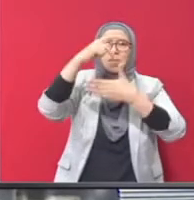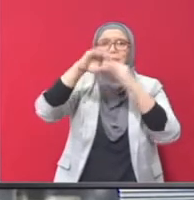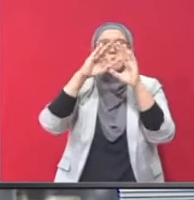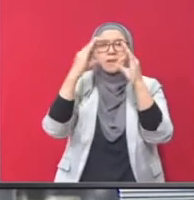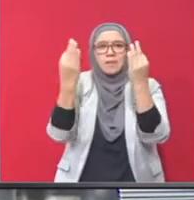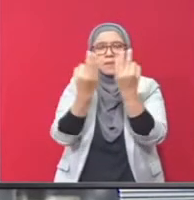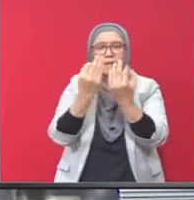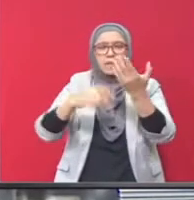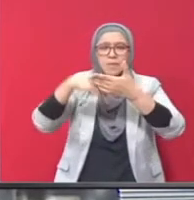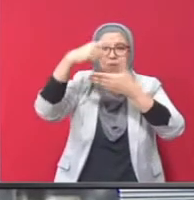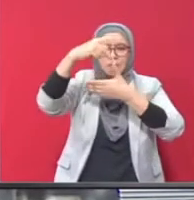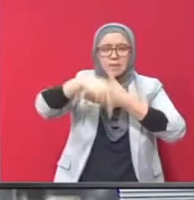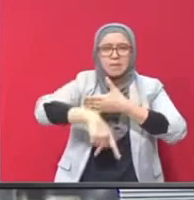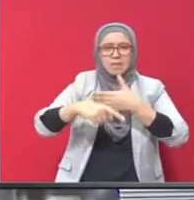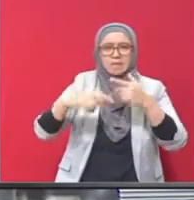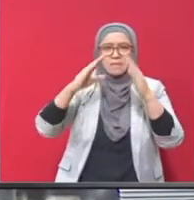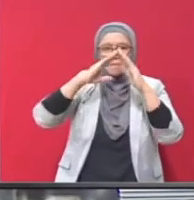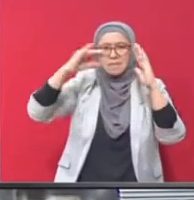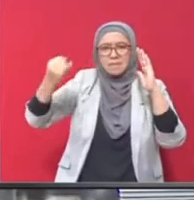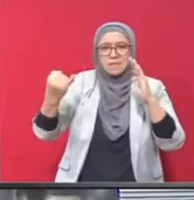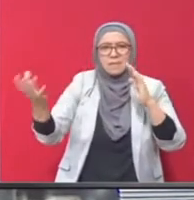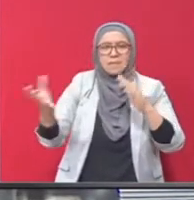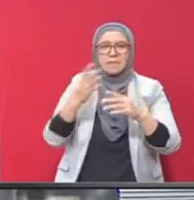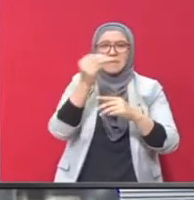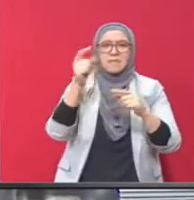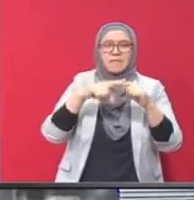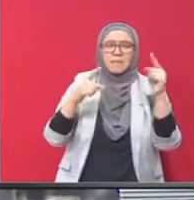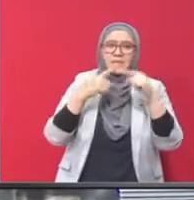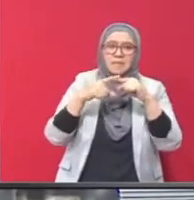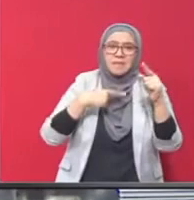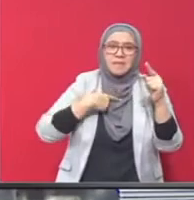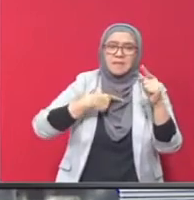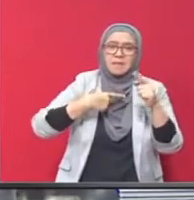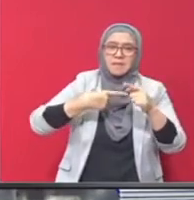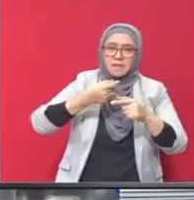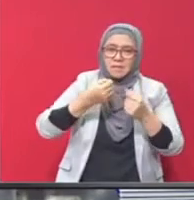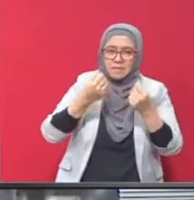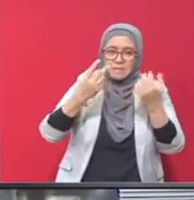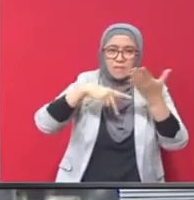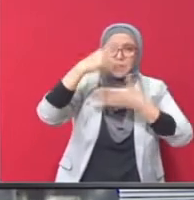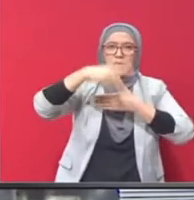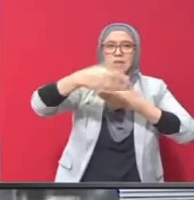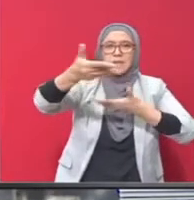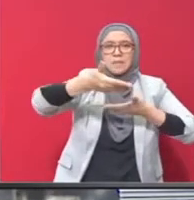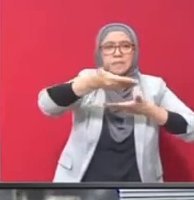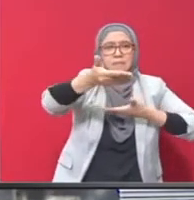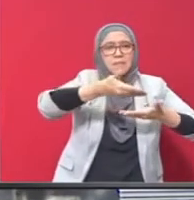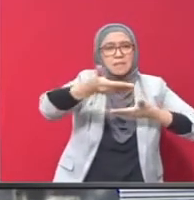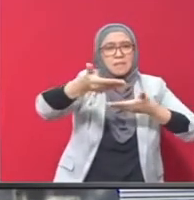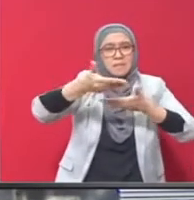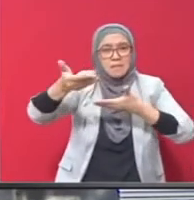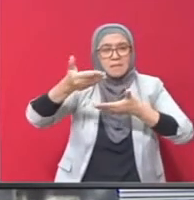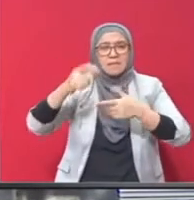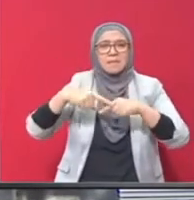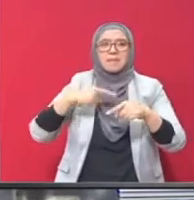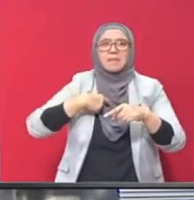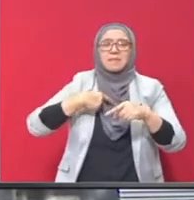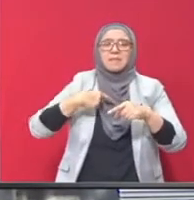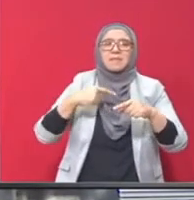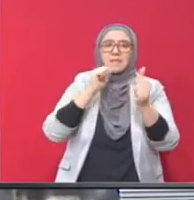kejiranan latihan kami rantem seru atau atrich visit sukan dan riyadhah